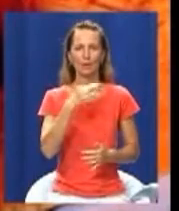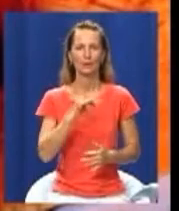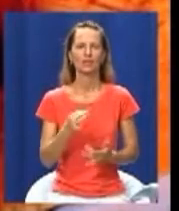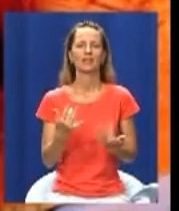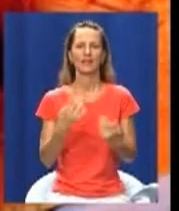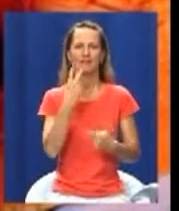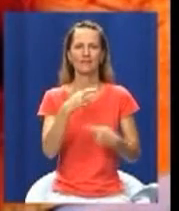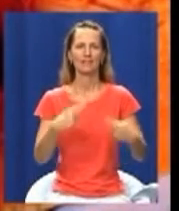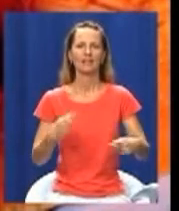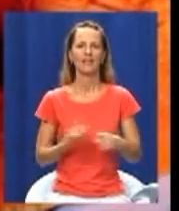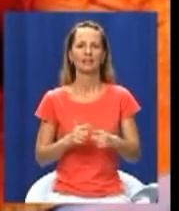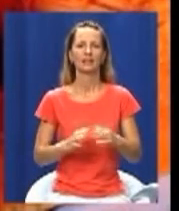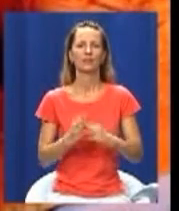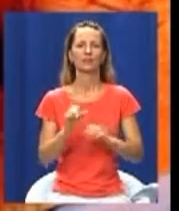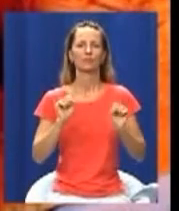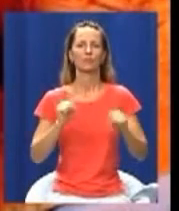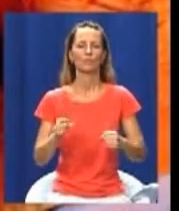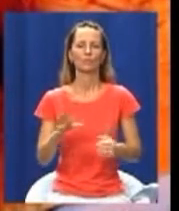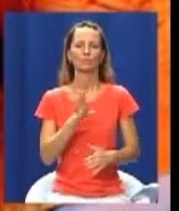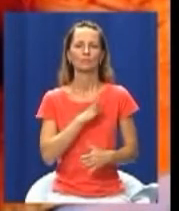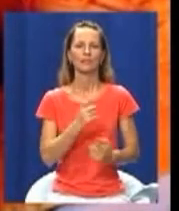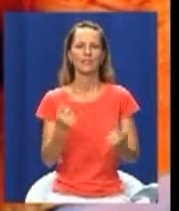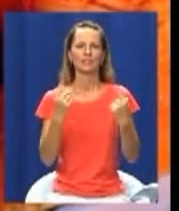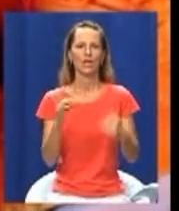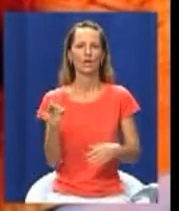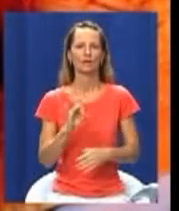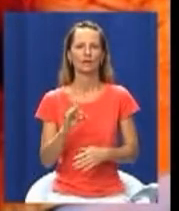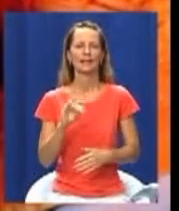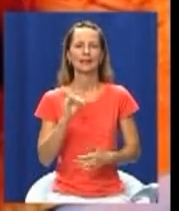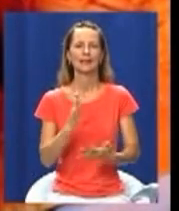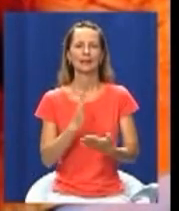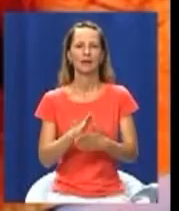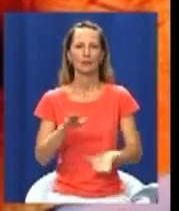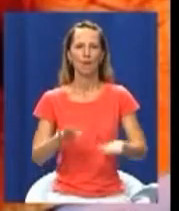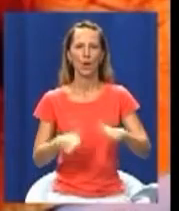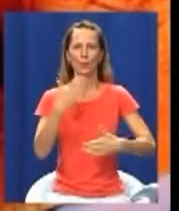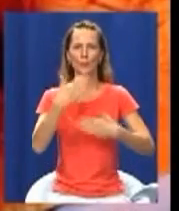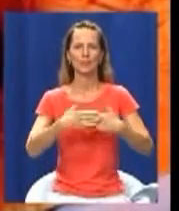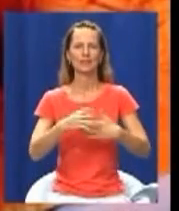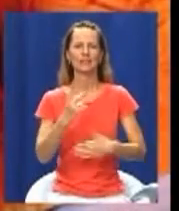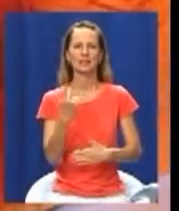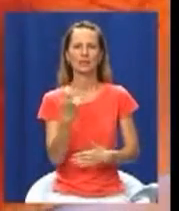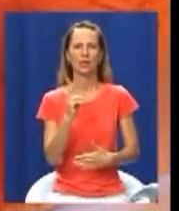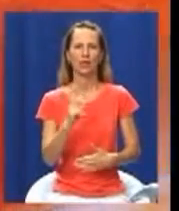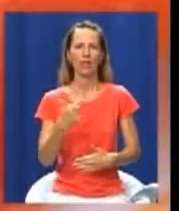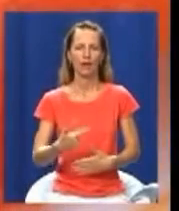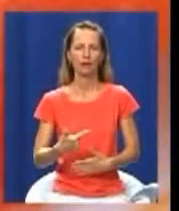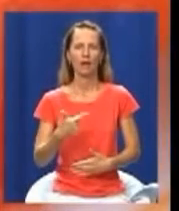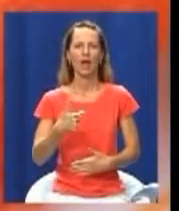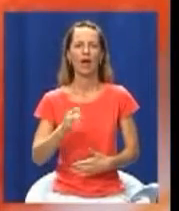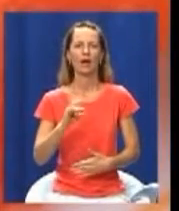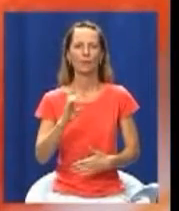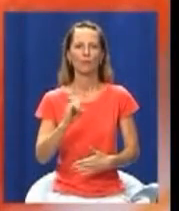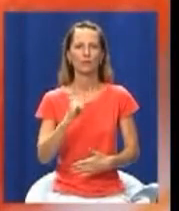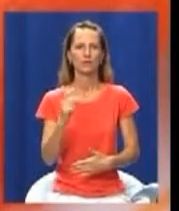Деякі види цієї рослини можуть сягати величезних розмірів та мати вагу близько 100 кілограмів. Гарбуз –